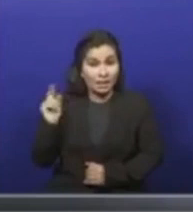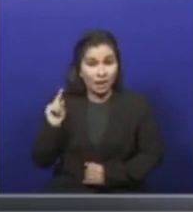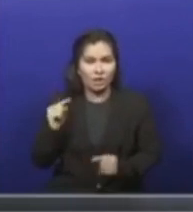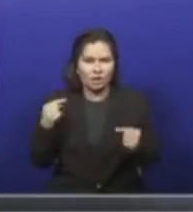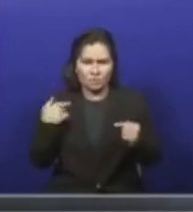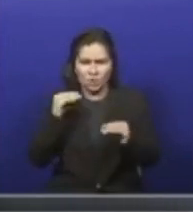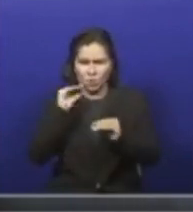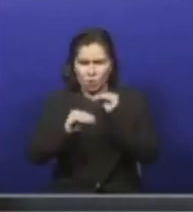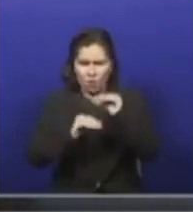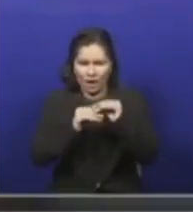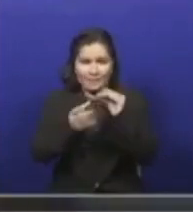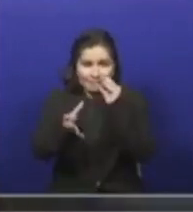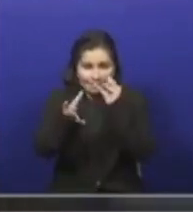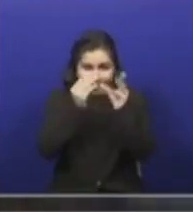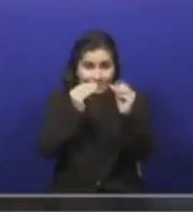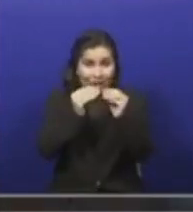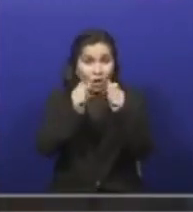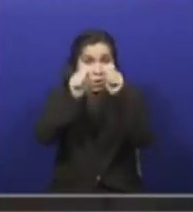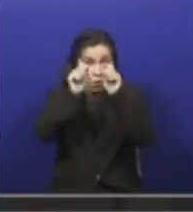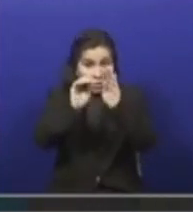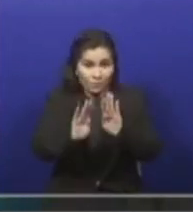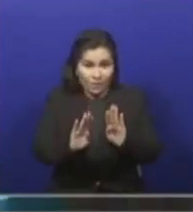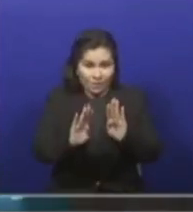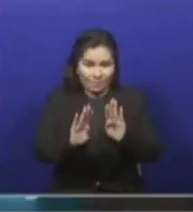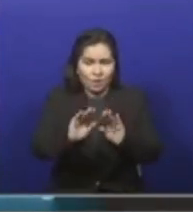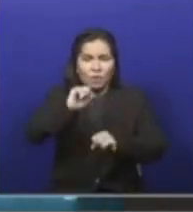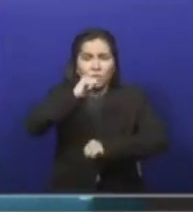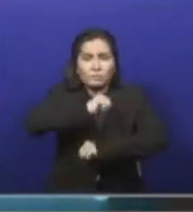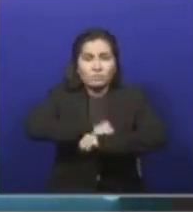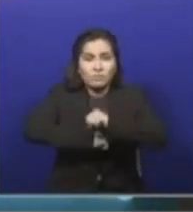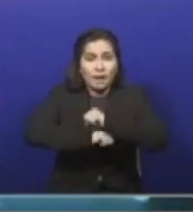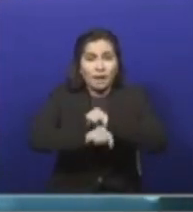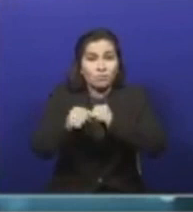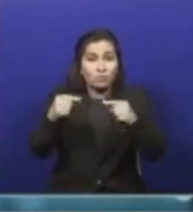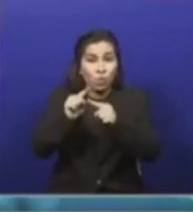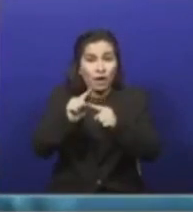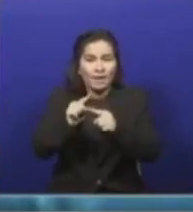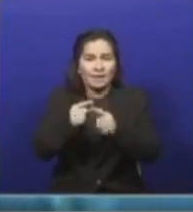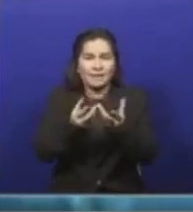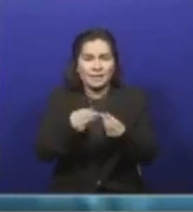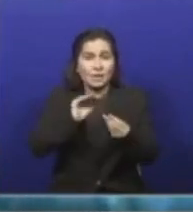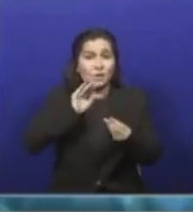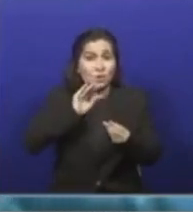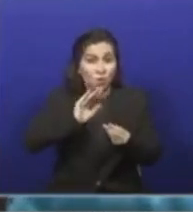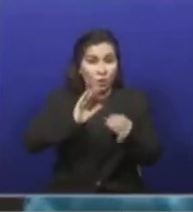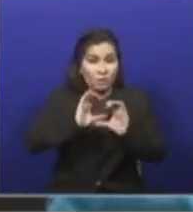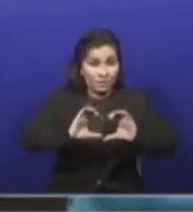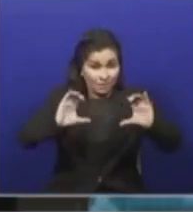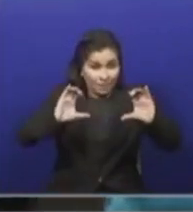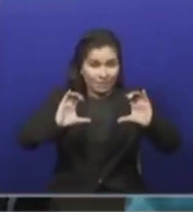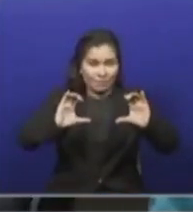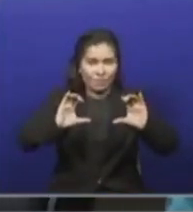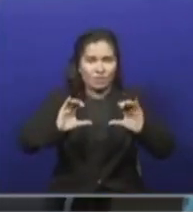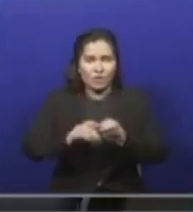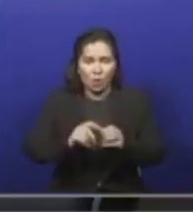ศึกษาสำรวจออกแบบก่อสร้างแก้มลิงในที่ราชพัสดุในตำบลโย